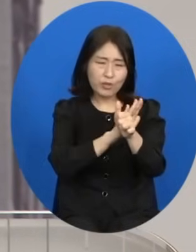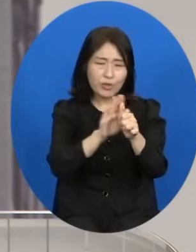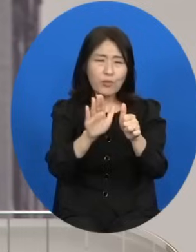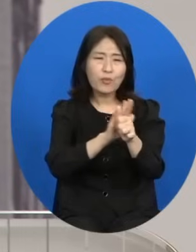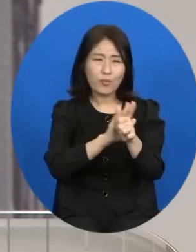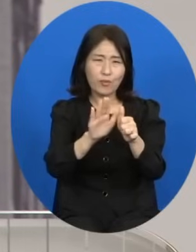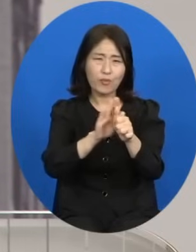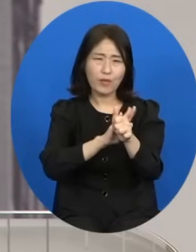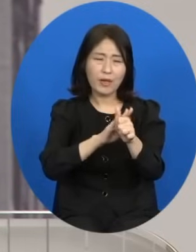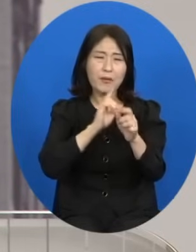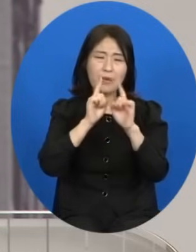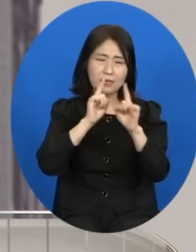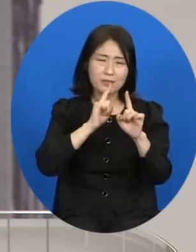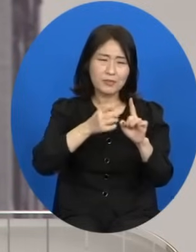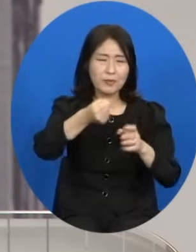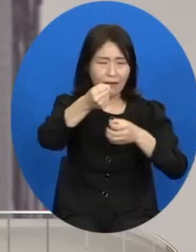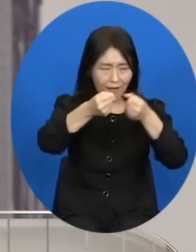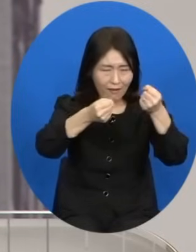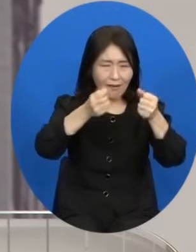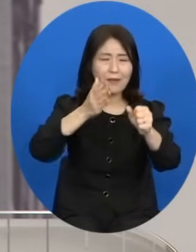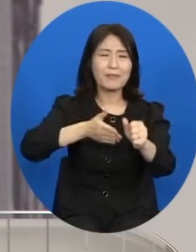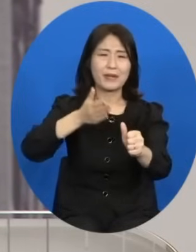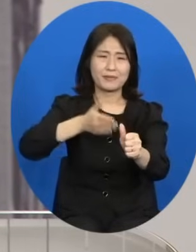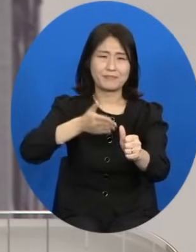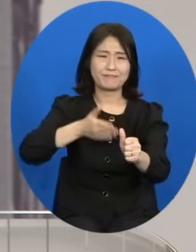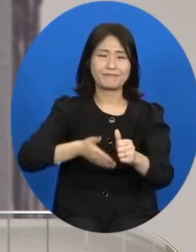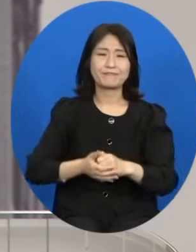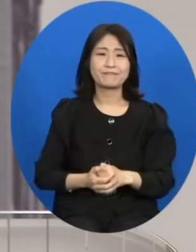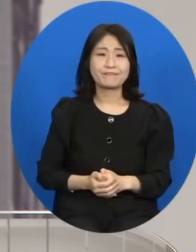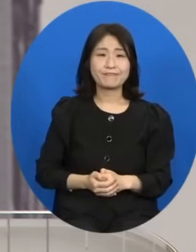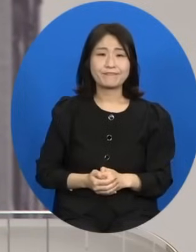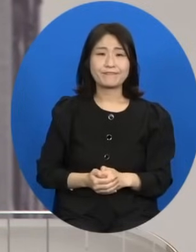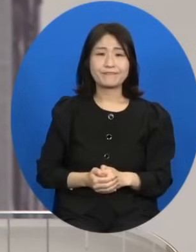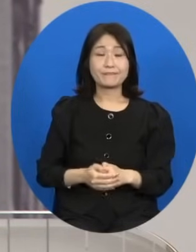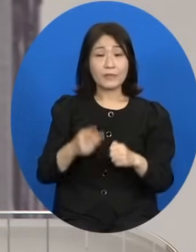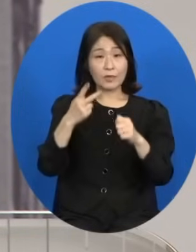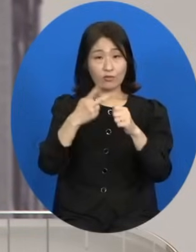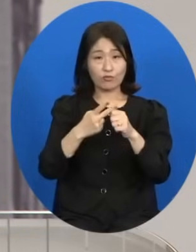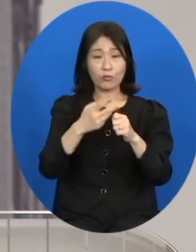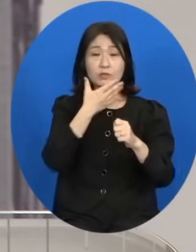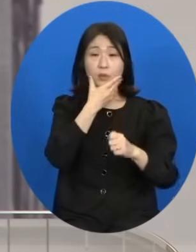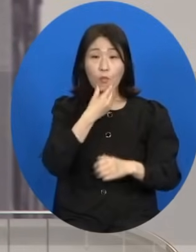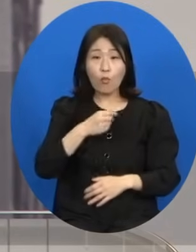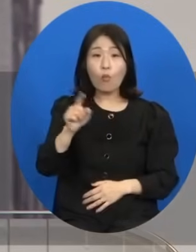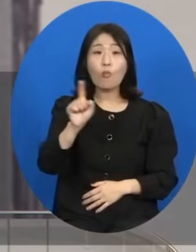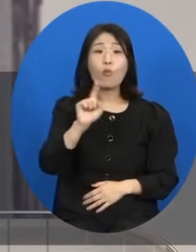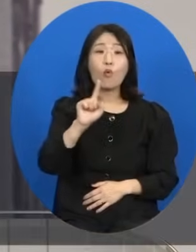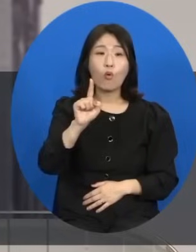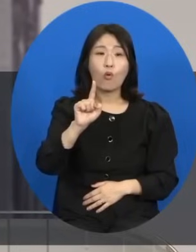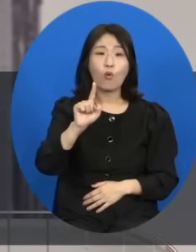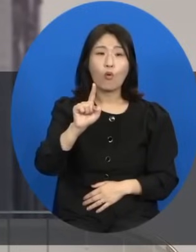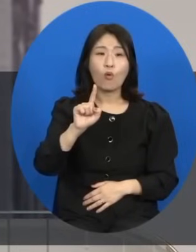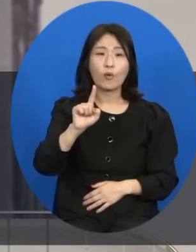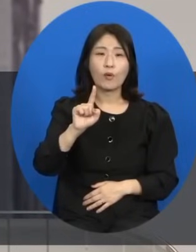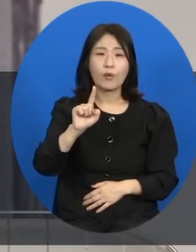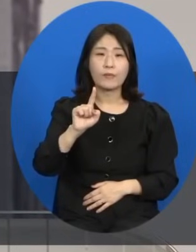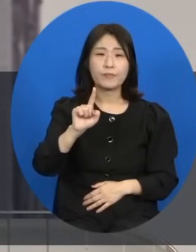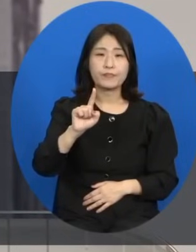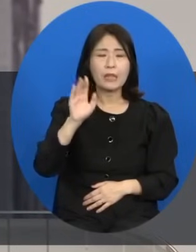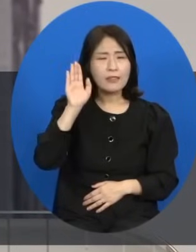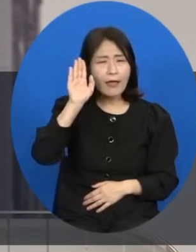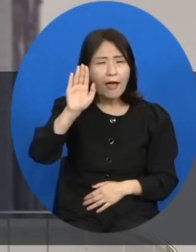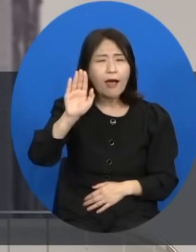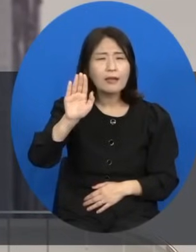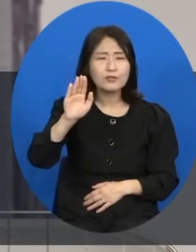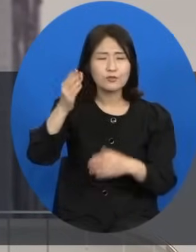취하시기 축복합니다 두 번째 복이 있어요 두 번째는 돌아올 보상이 자 13절